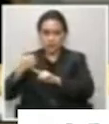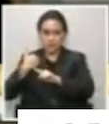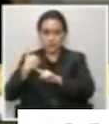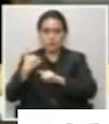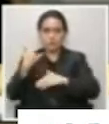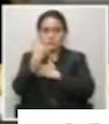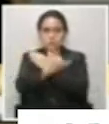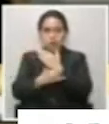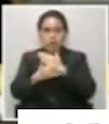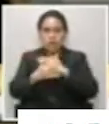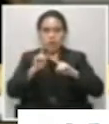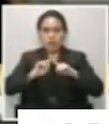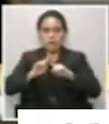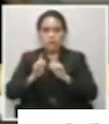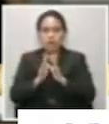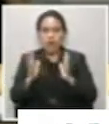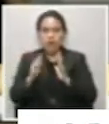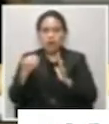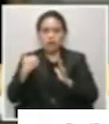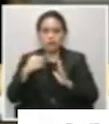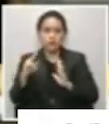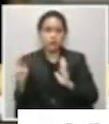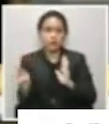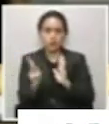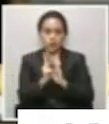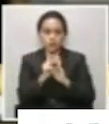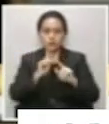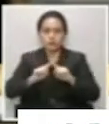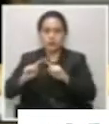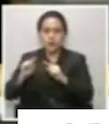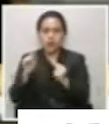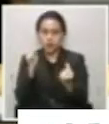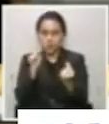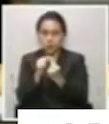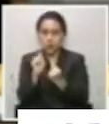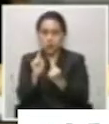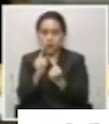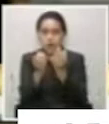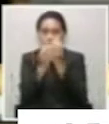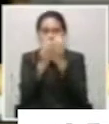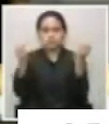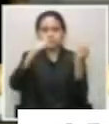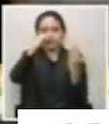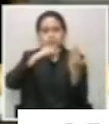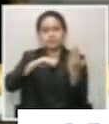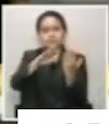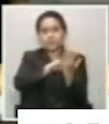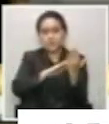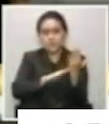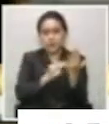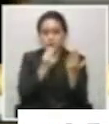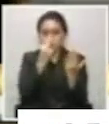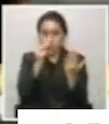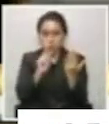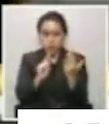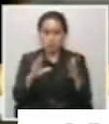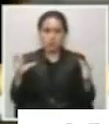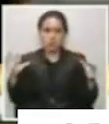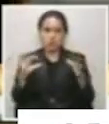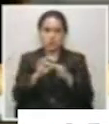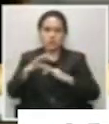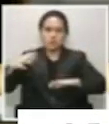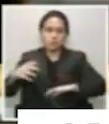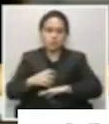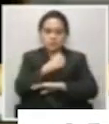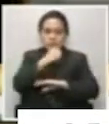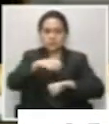ทศเขาก็มองกติกาคือรัฐธรรมนูญของประเทศไทยว่าโครงสร้างทางการเมืองการปกครองของ